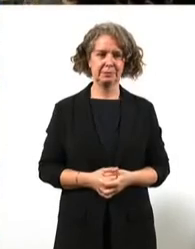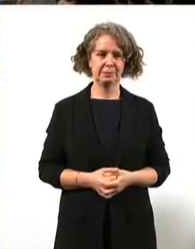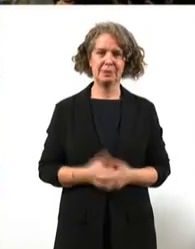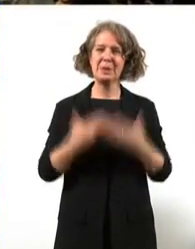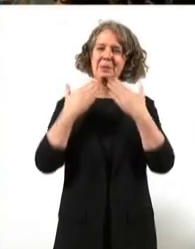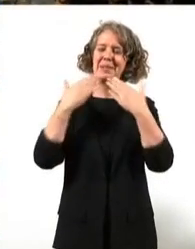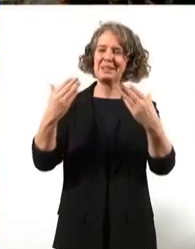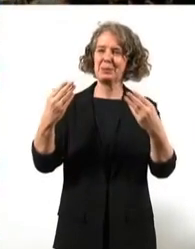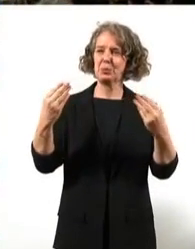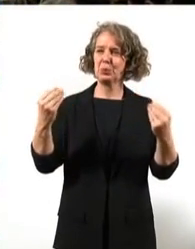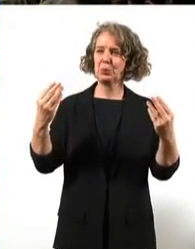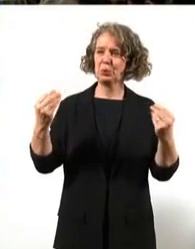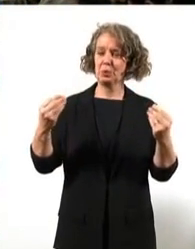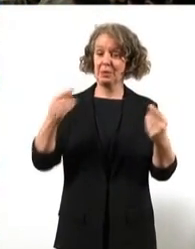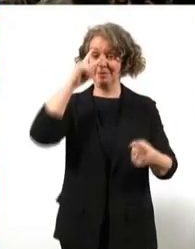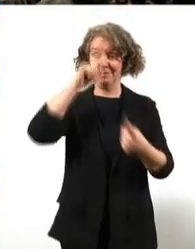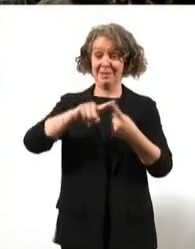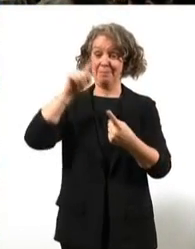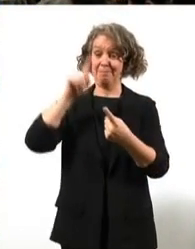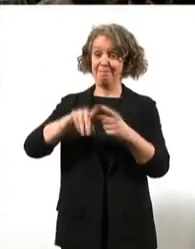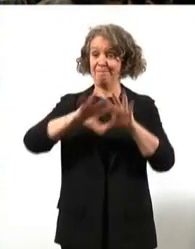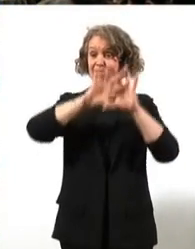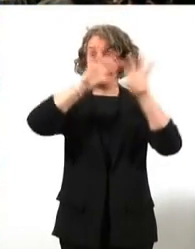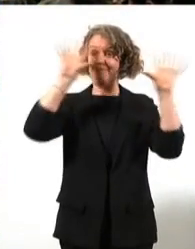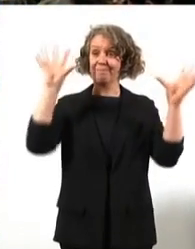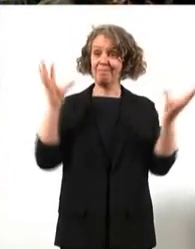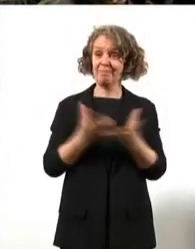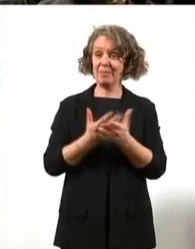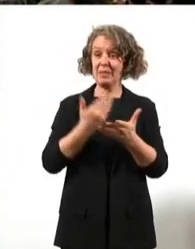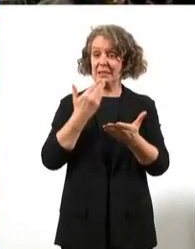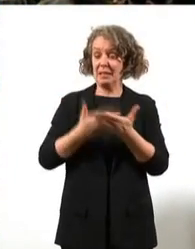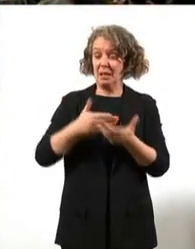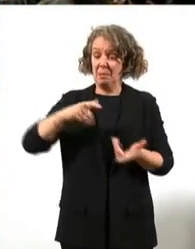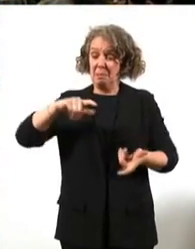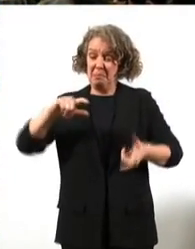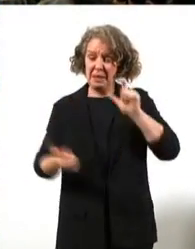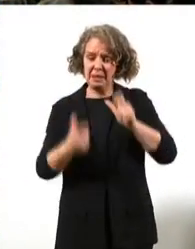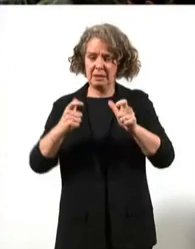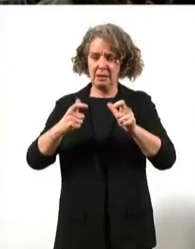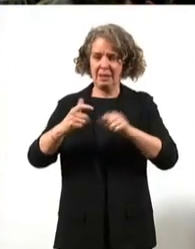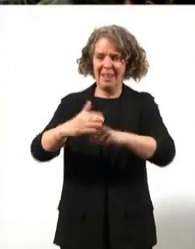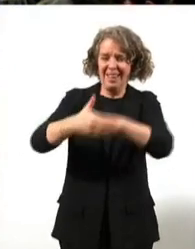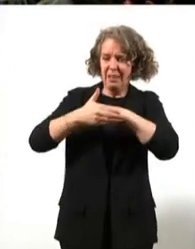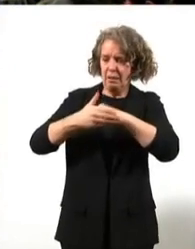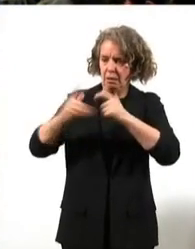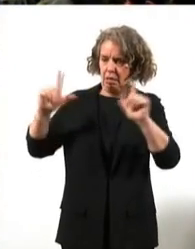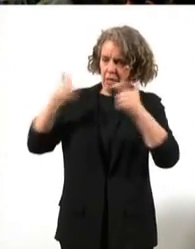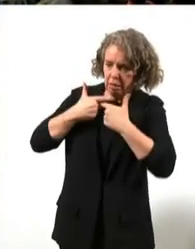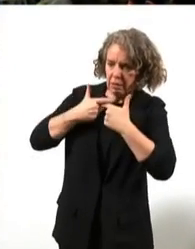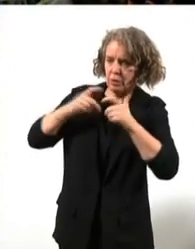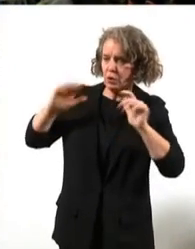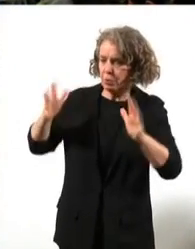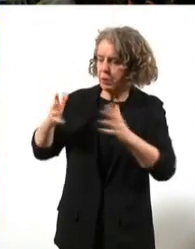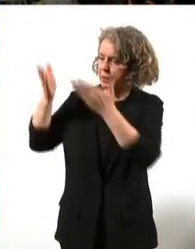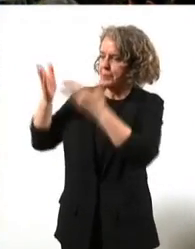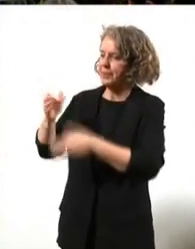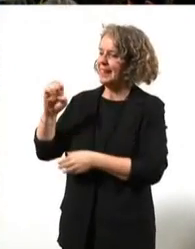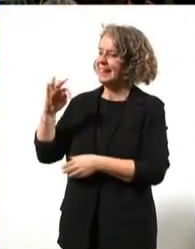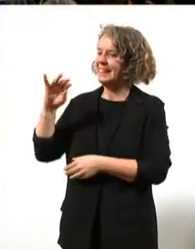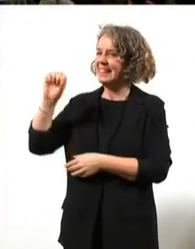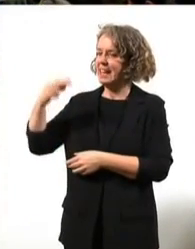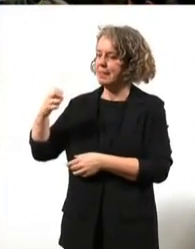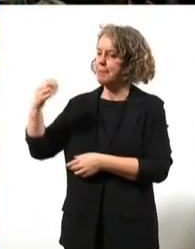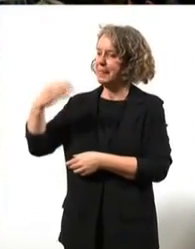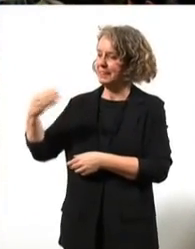Merci beaucoup. Sur tous ces sujets de précarité ou d'accès aux aides, Étienne Matignon, toi, tu es le président